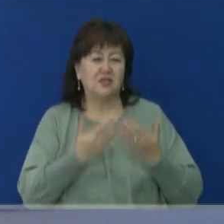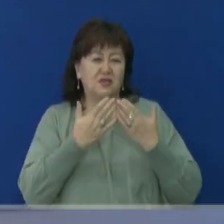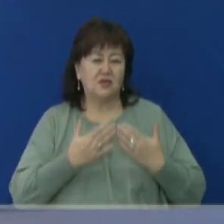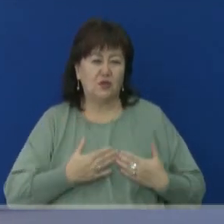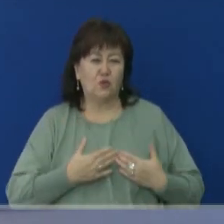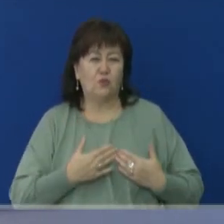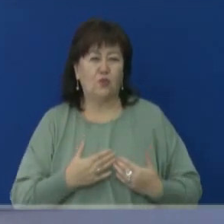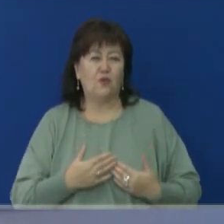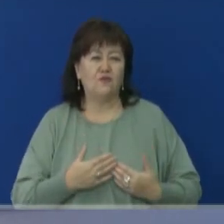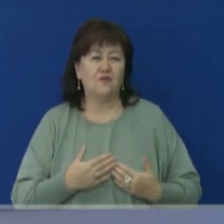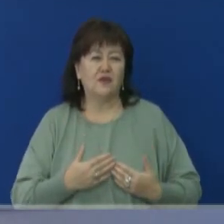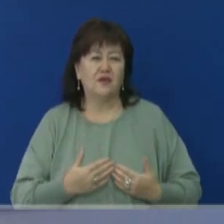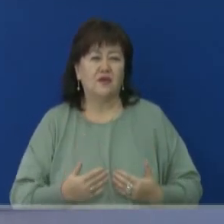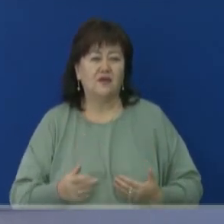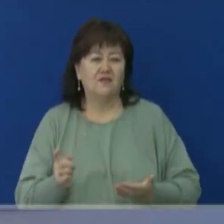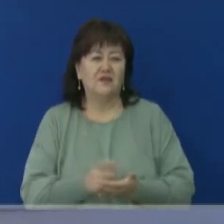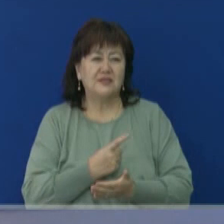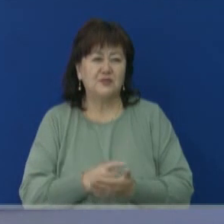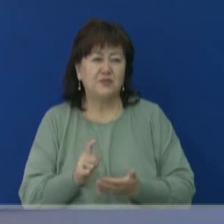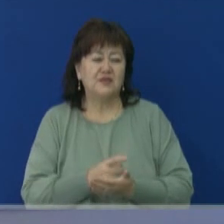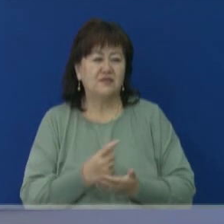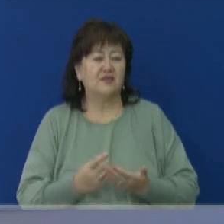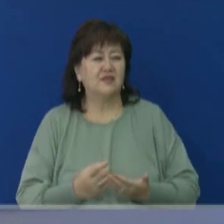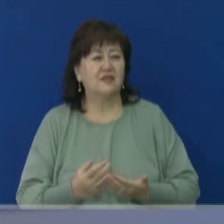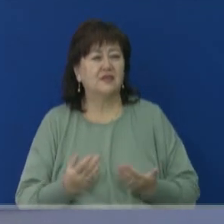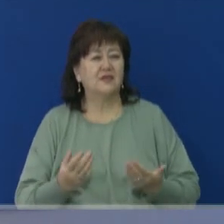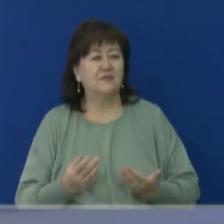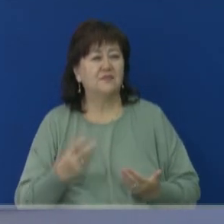Неге? Өйткені бұл Оралханның шығармашылығы менің